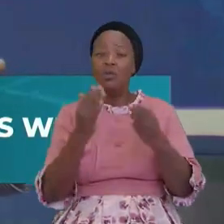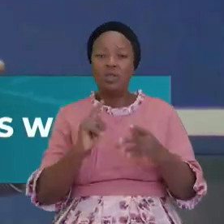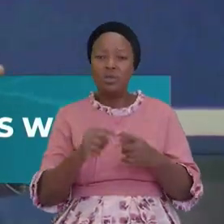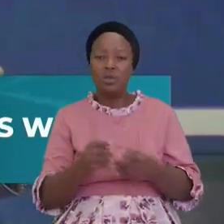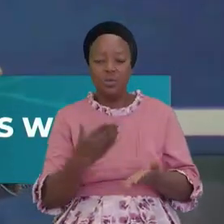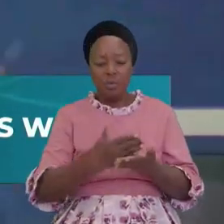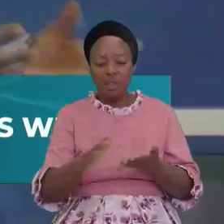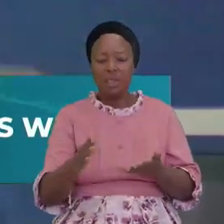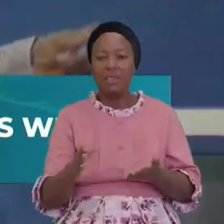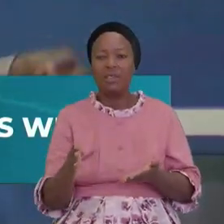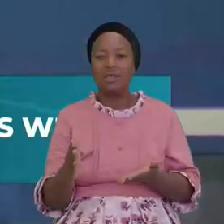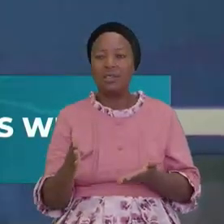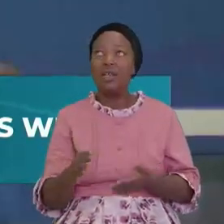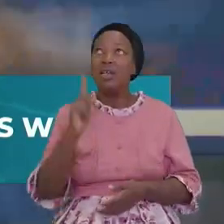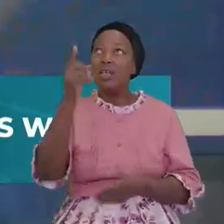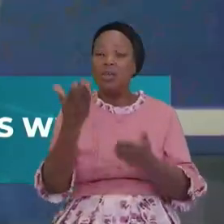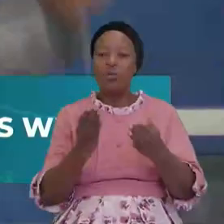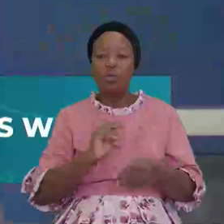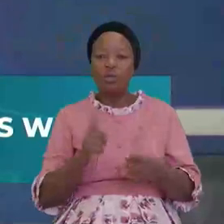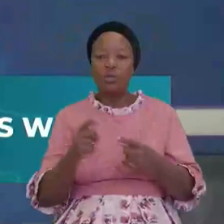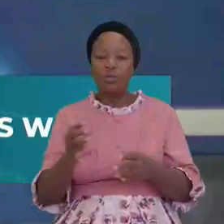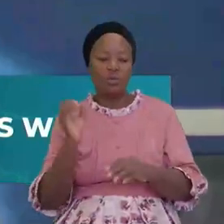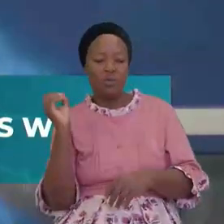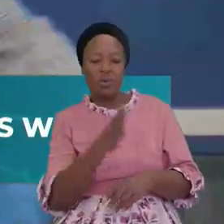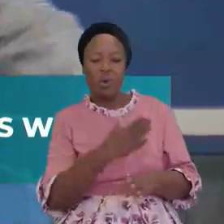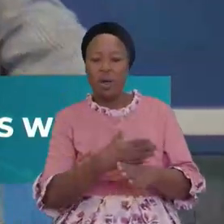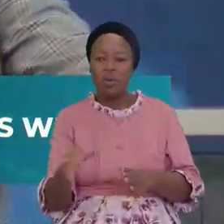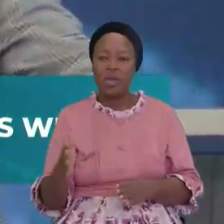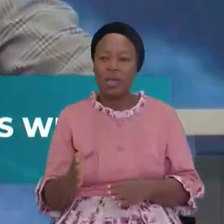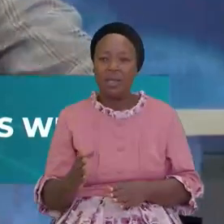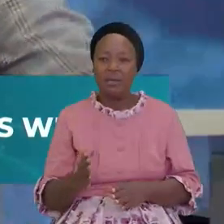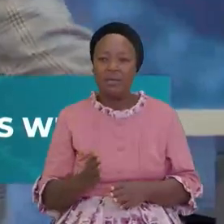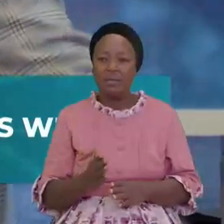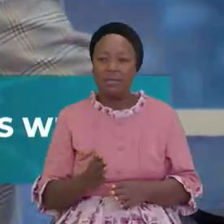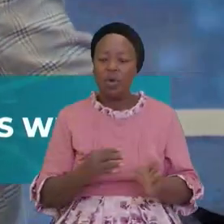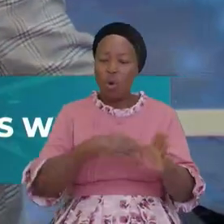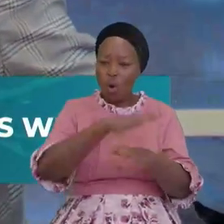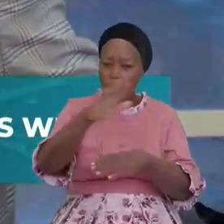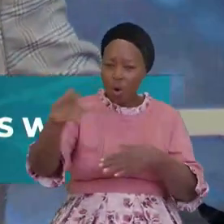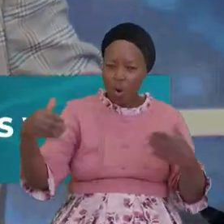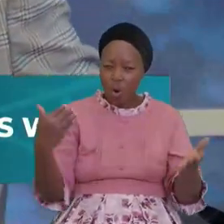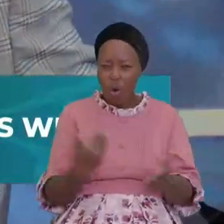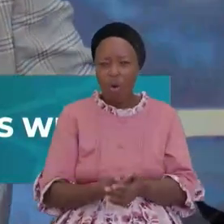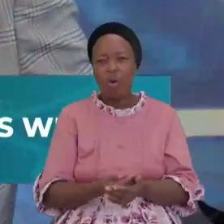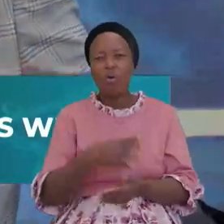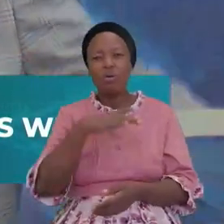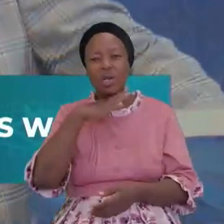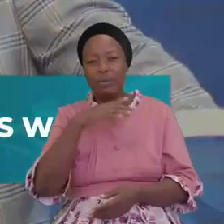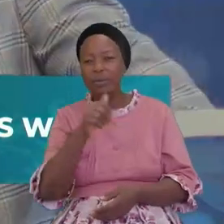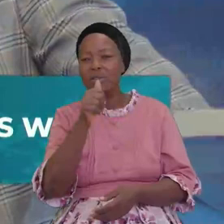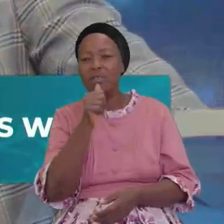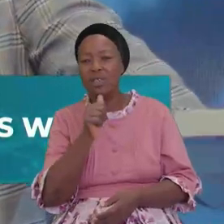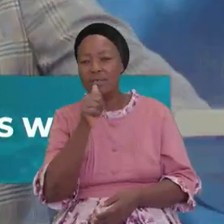Mais il veut que nous abandonnions. Il veut que nous rejetions. Il veut que nous éloignions de